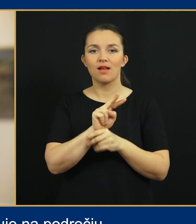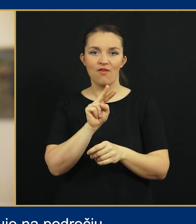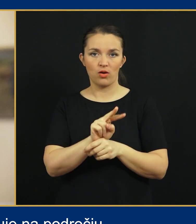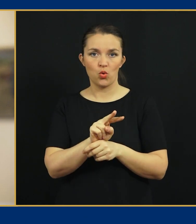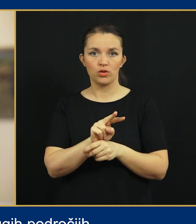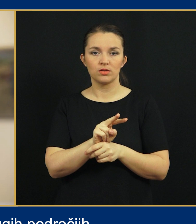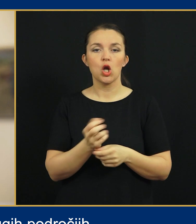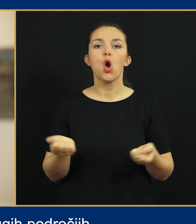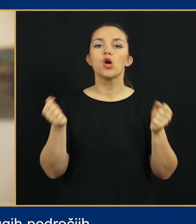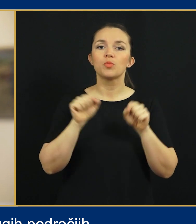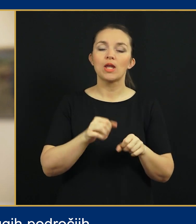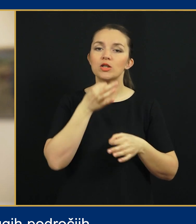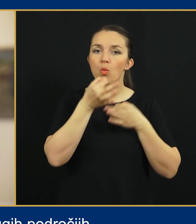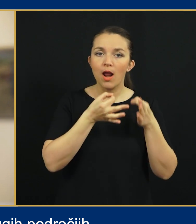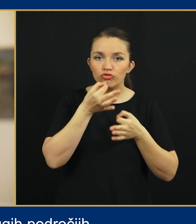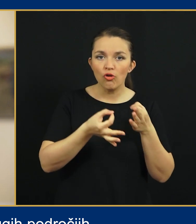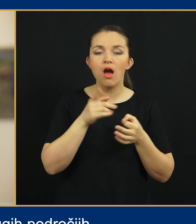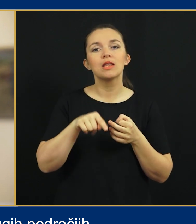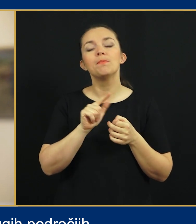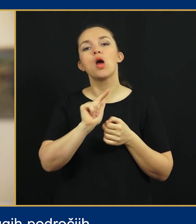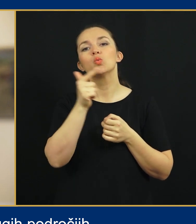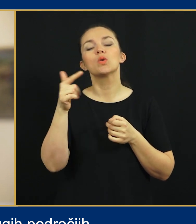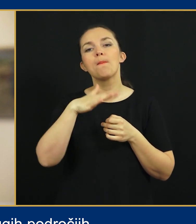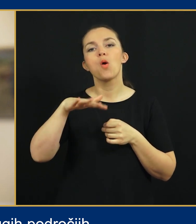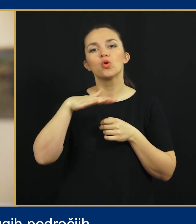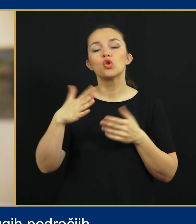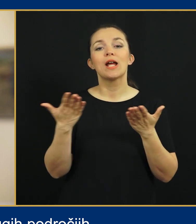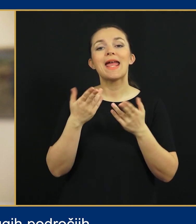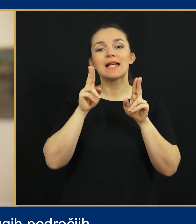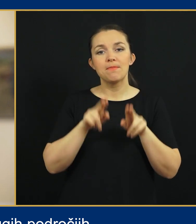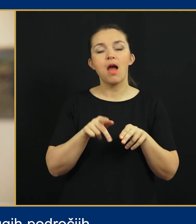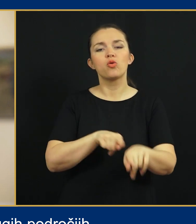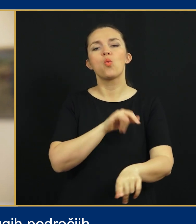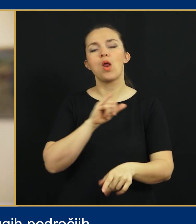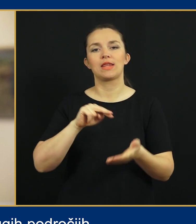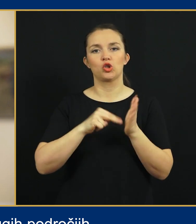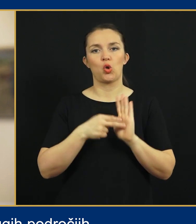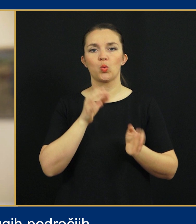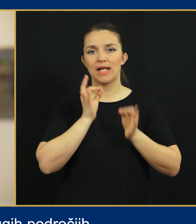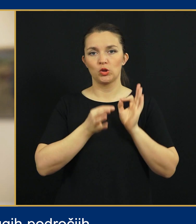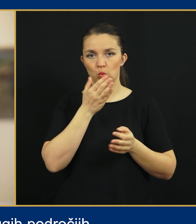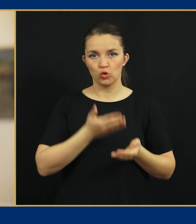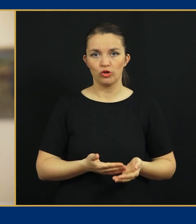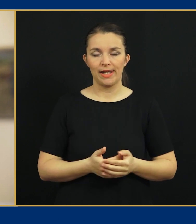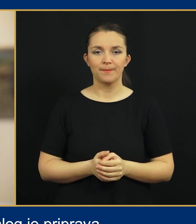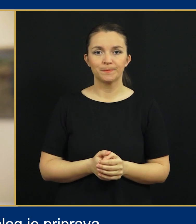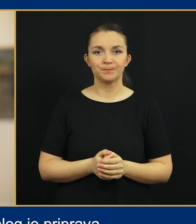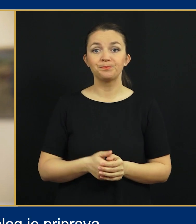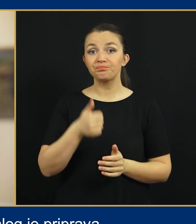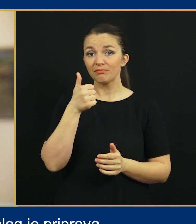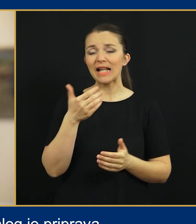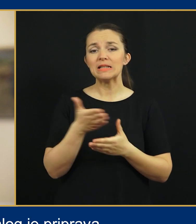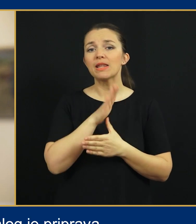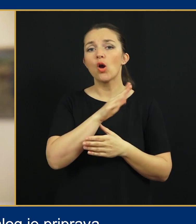varnosti, gospodarskih vprašanj ter drugih področjih, kjer ima dolgoletne strokovne izkušnje. Ena